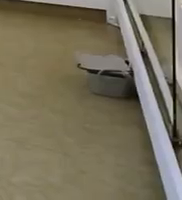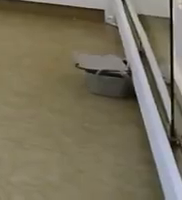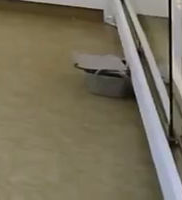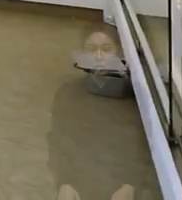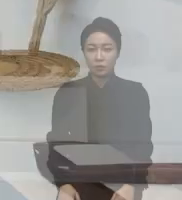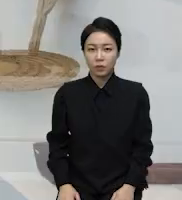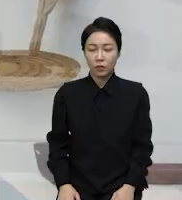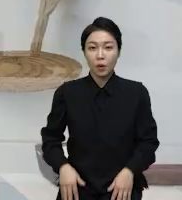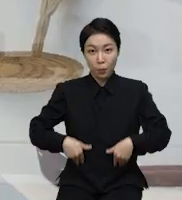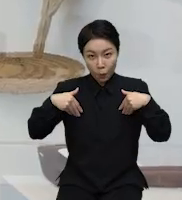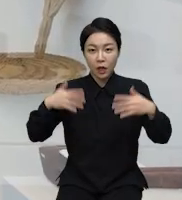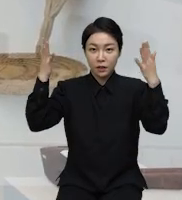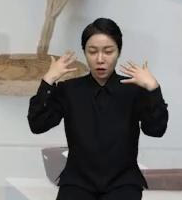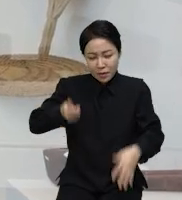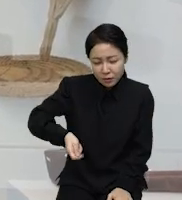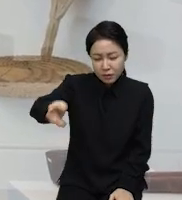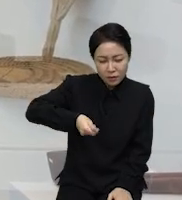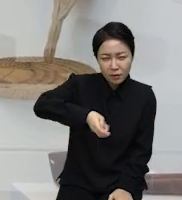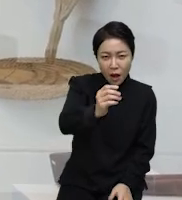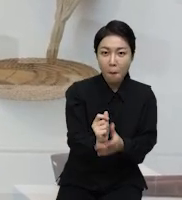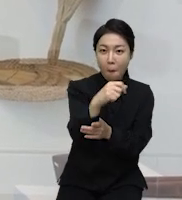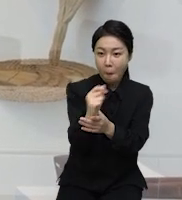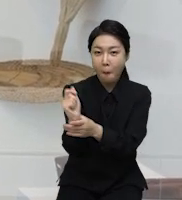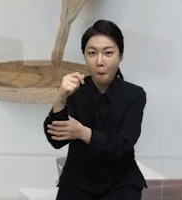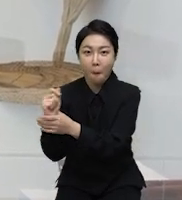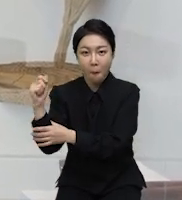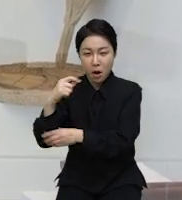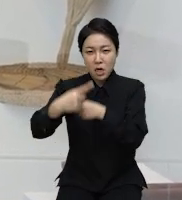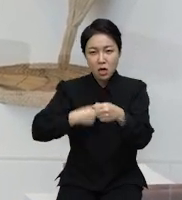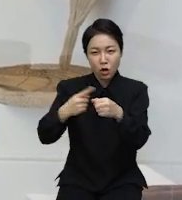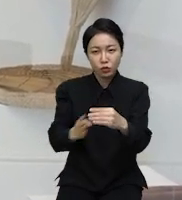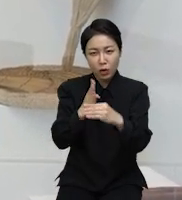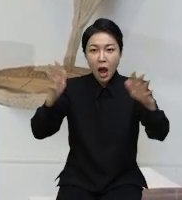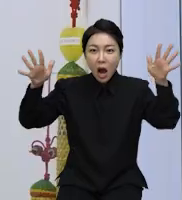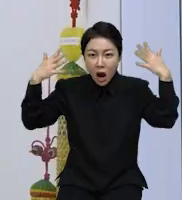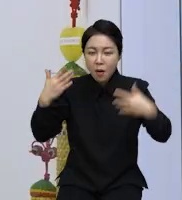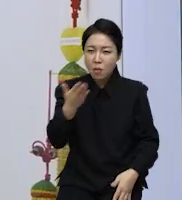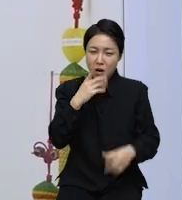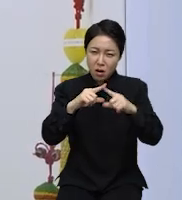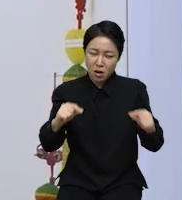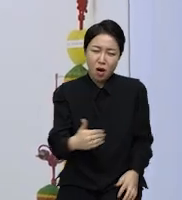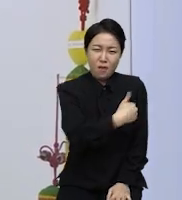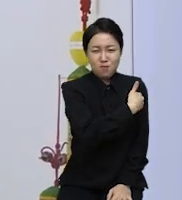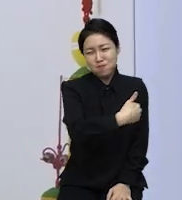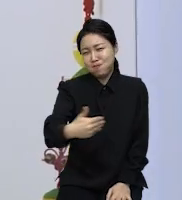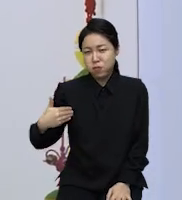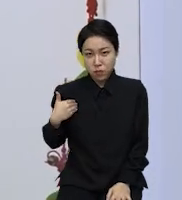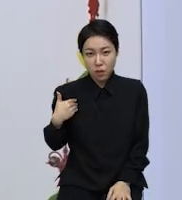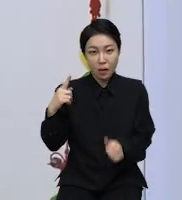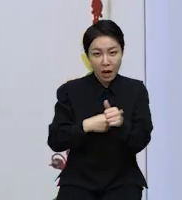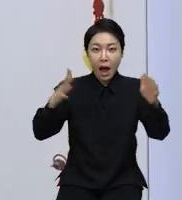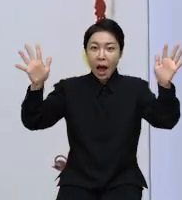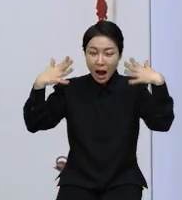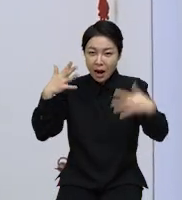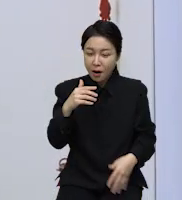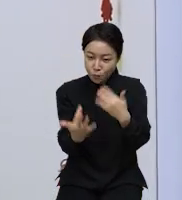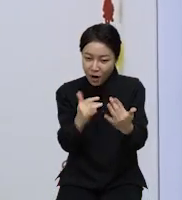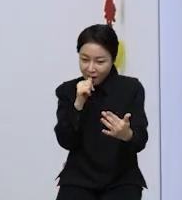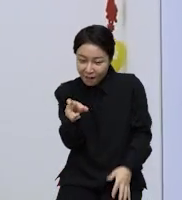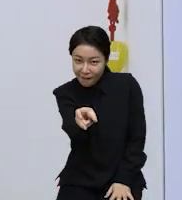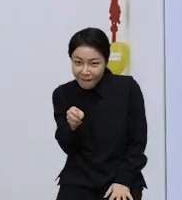맞이합니다. 가을은 봄, 여름에 노력한 결실을 맺는 계절로 1년 중 가장 다채롭고